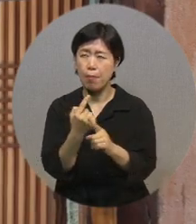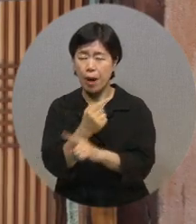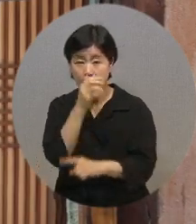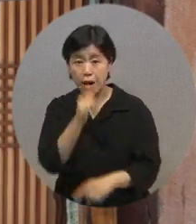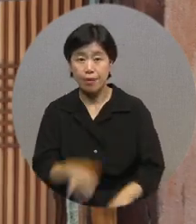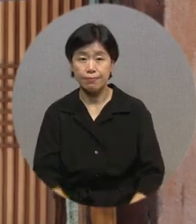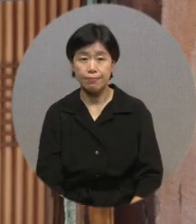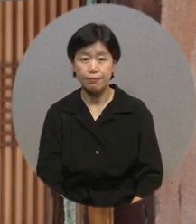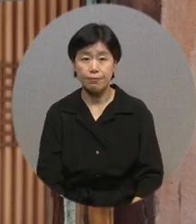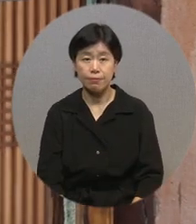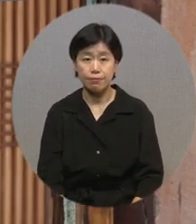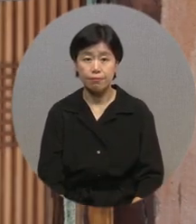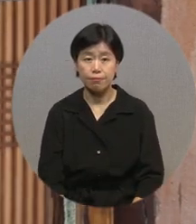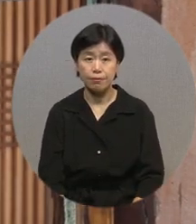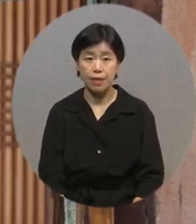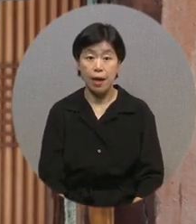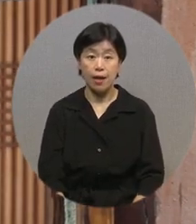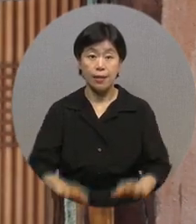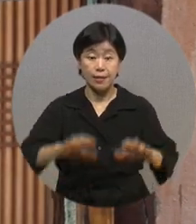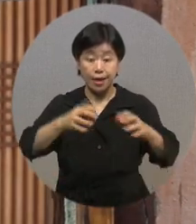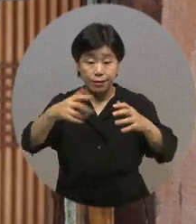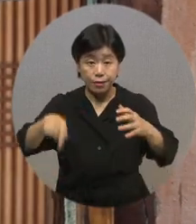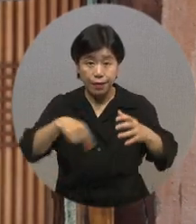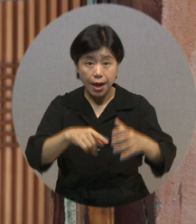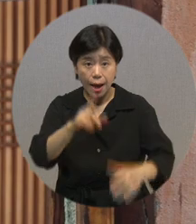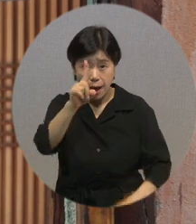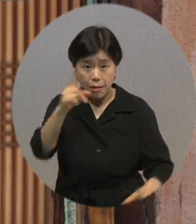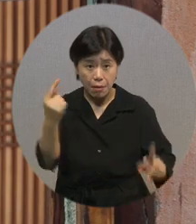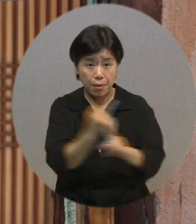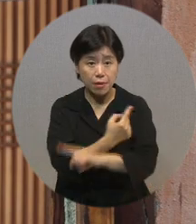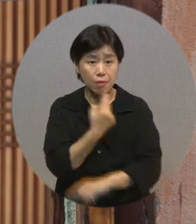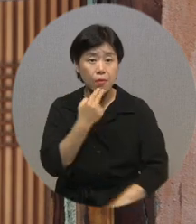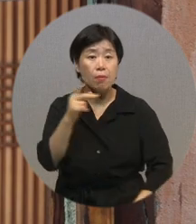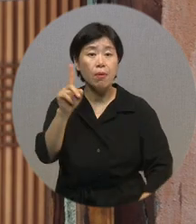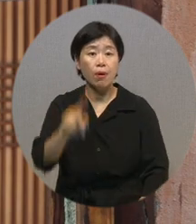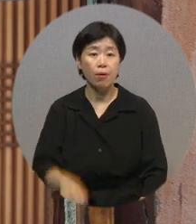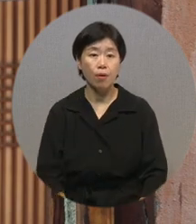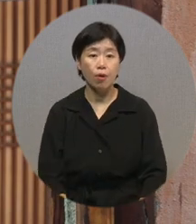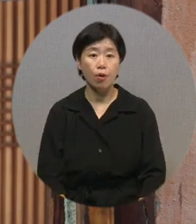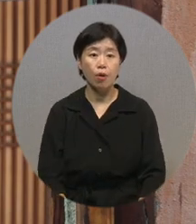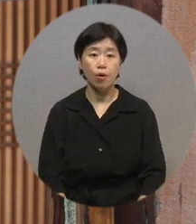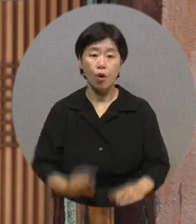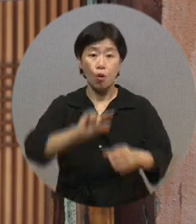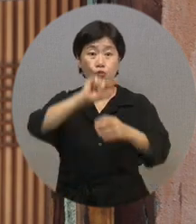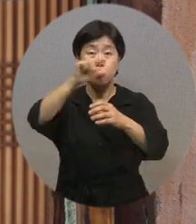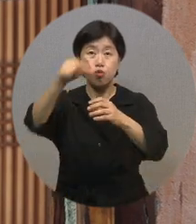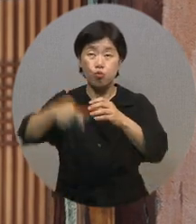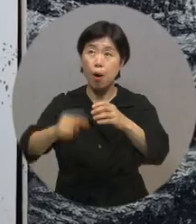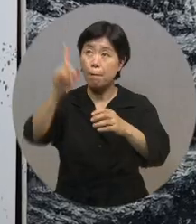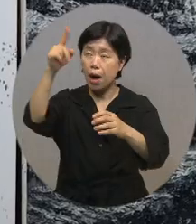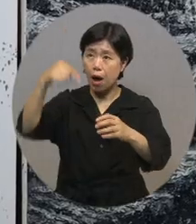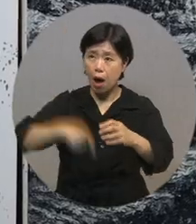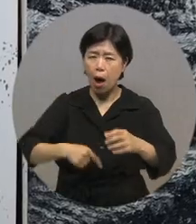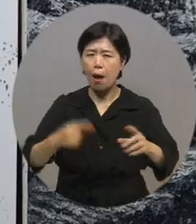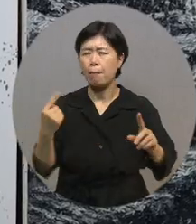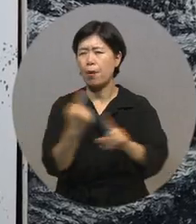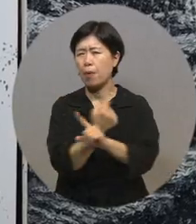하나 변하지 않는 진리가 있다면 우주 만물이 끊임없이 변하고 있다는 사실일 것입니다.